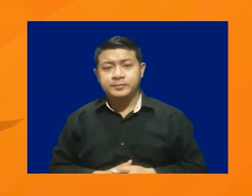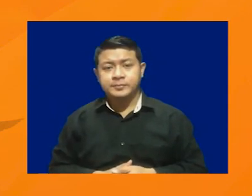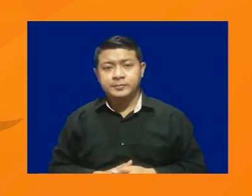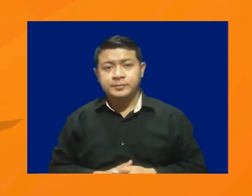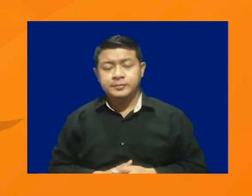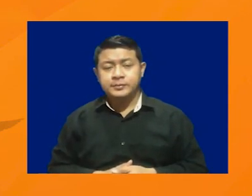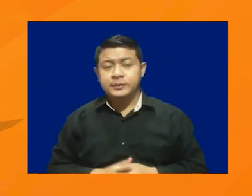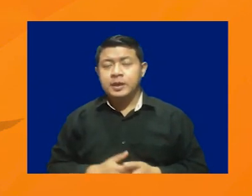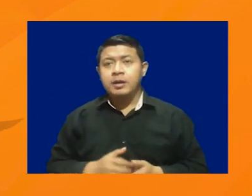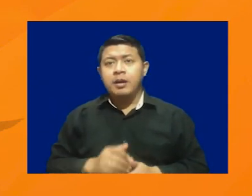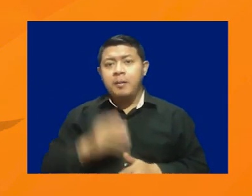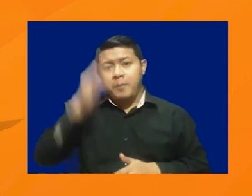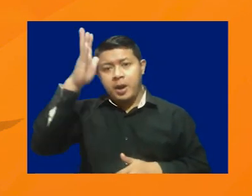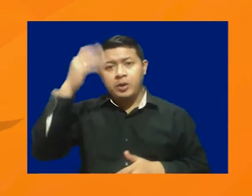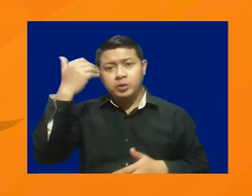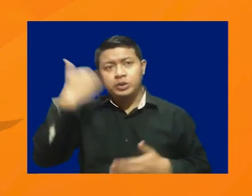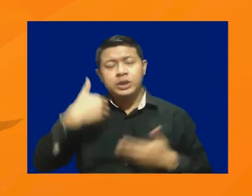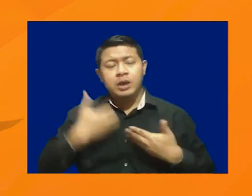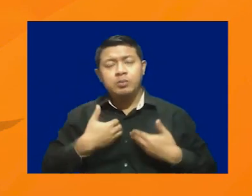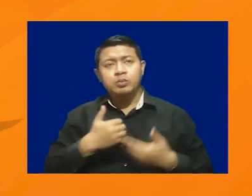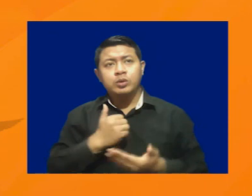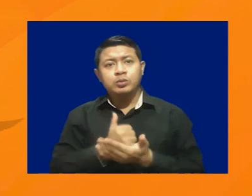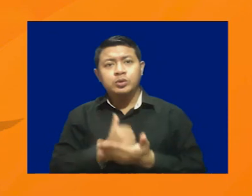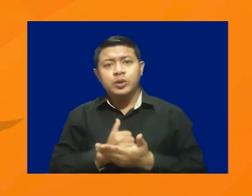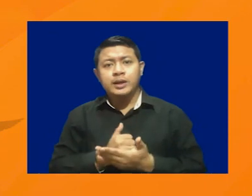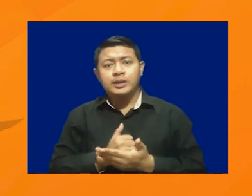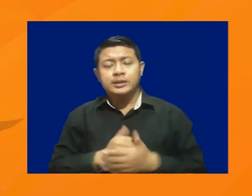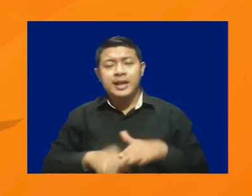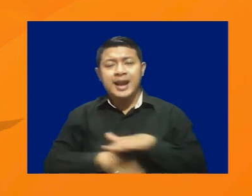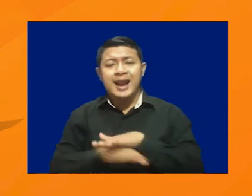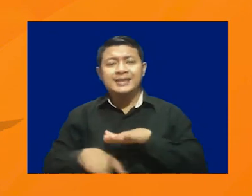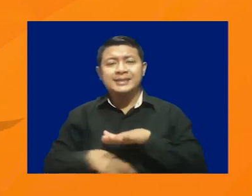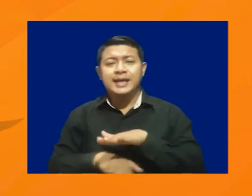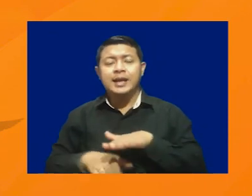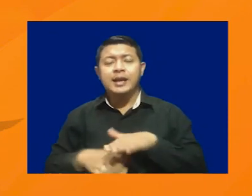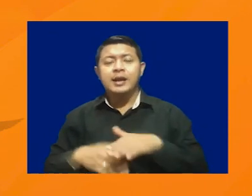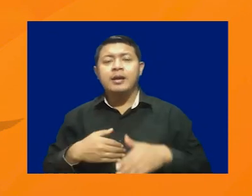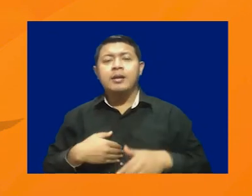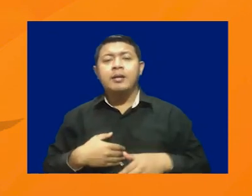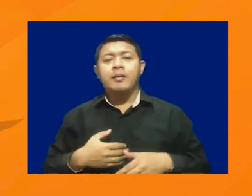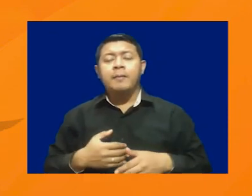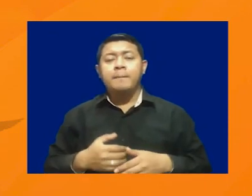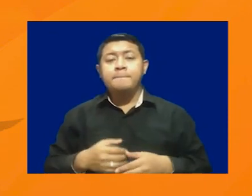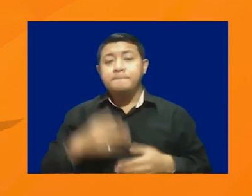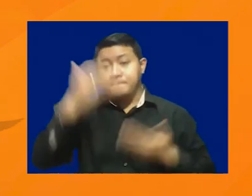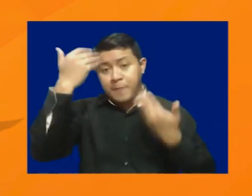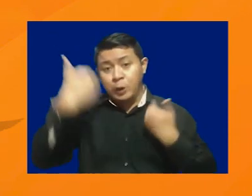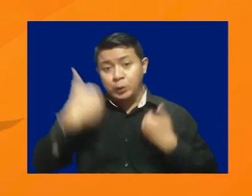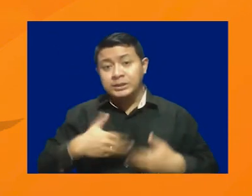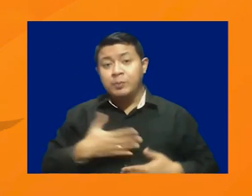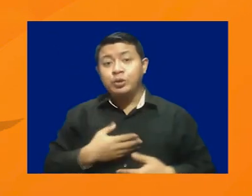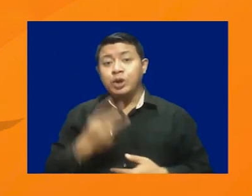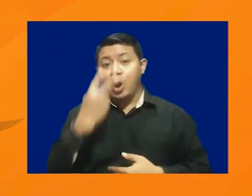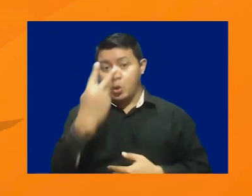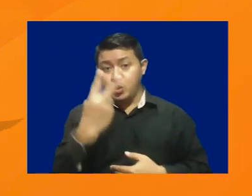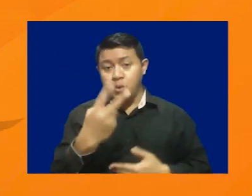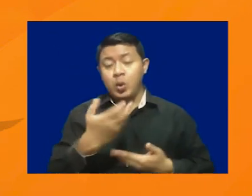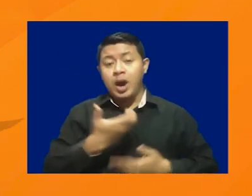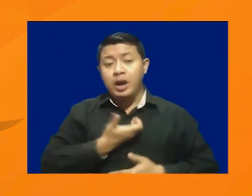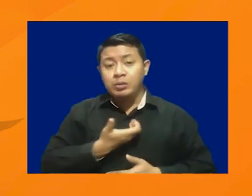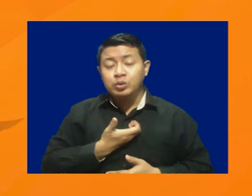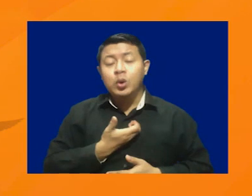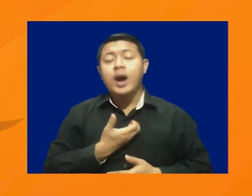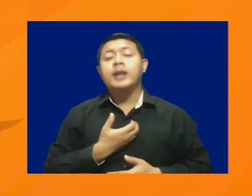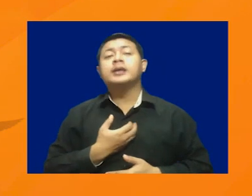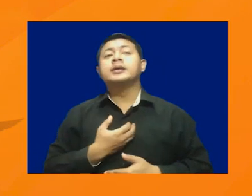Hal ini dikaitkan dengan kebutuhan dasar psikis manusia. Manusia punya dua